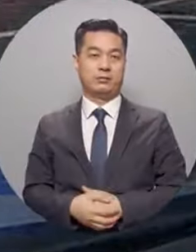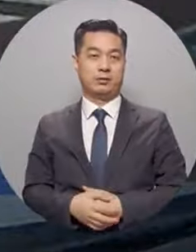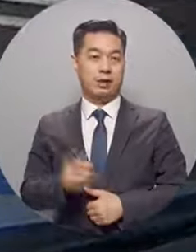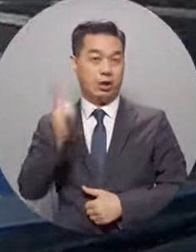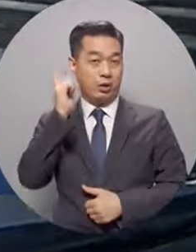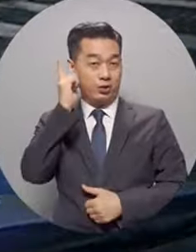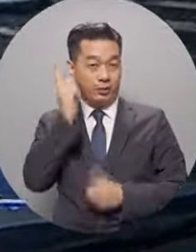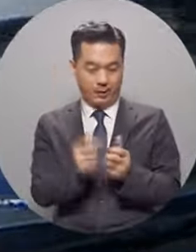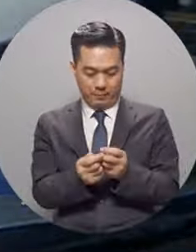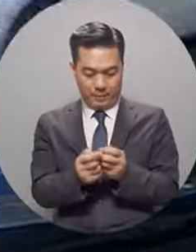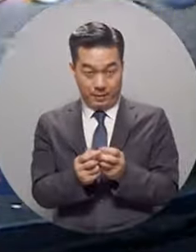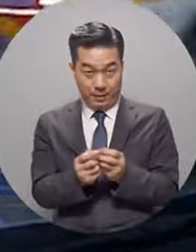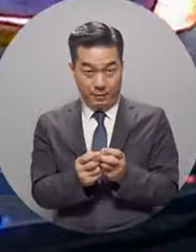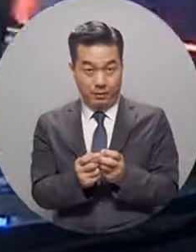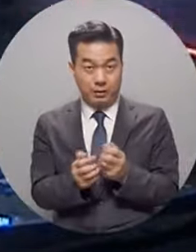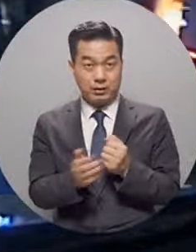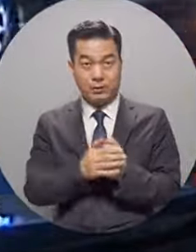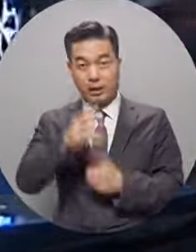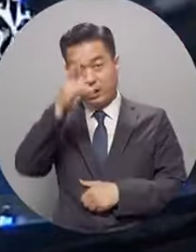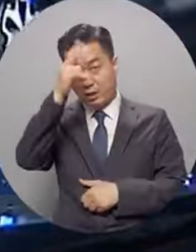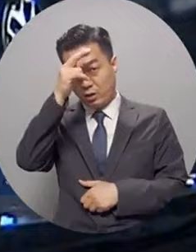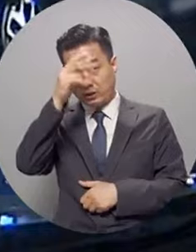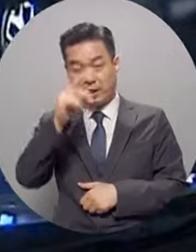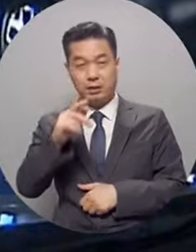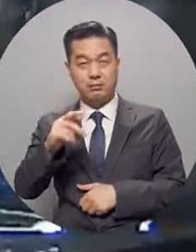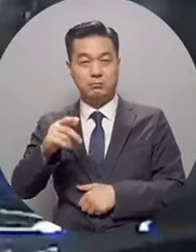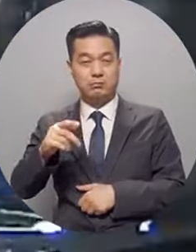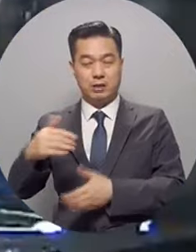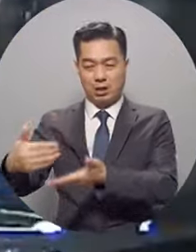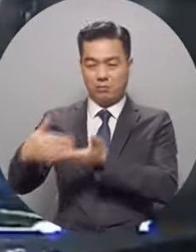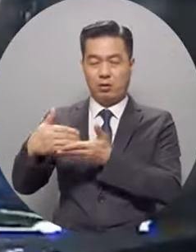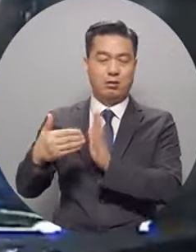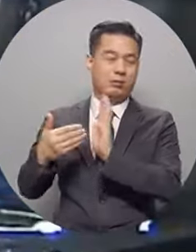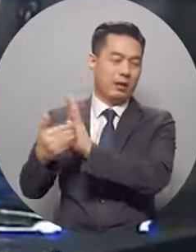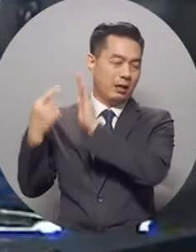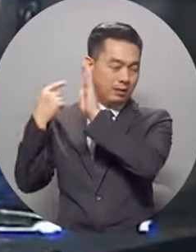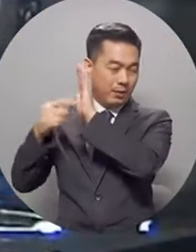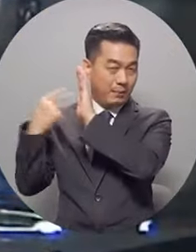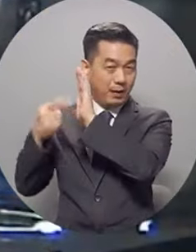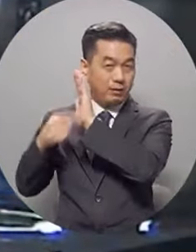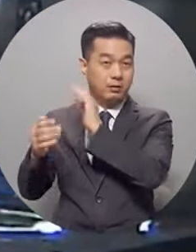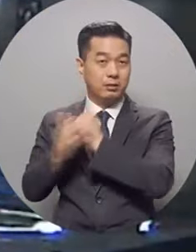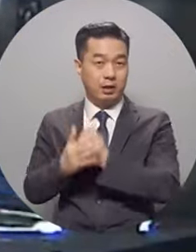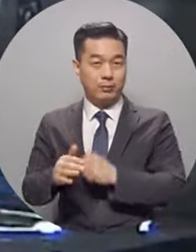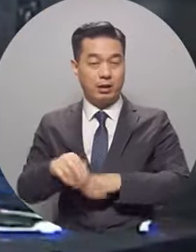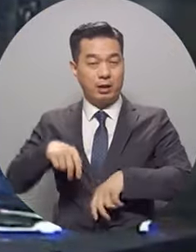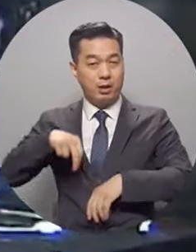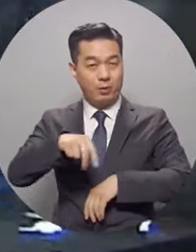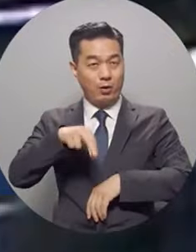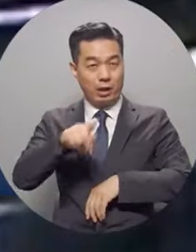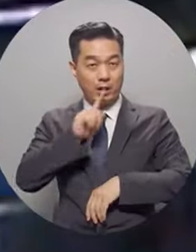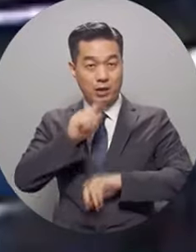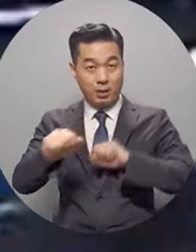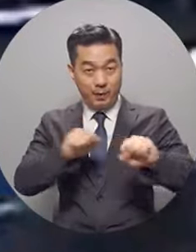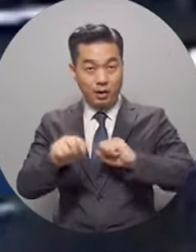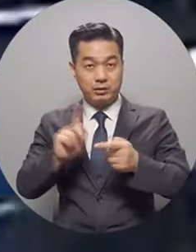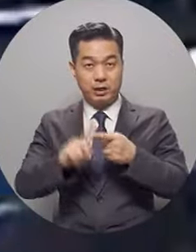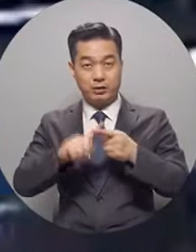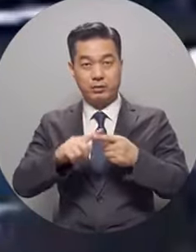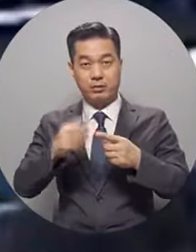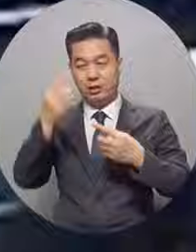만지면서 전혀 경찰의 요청에 부흥하는 상황이었고 보행이나 언행 부분에 대해서도 만치